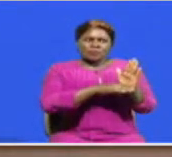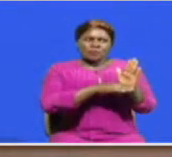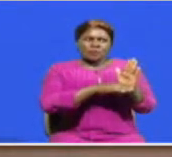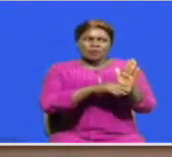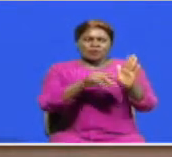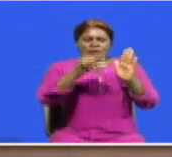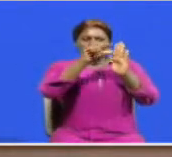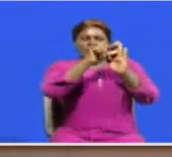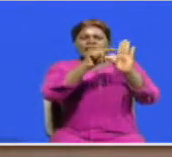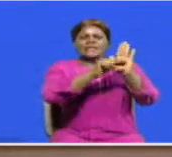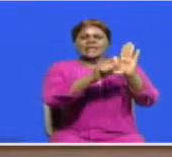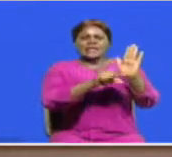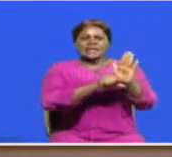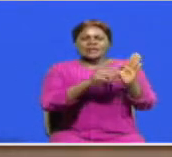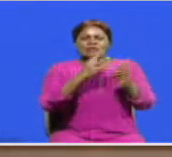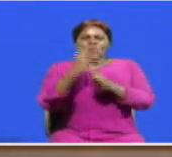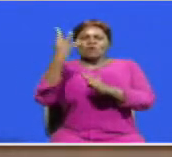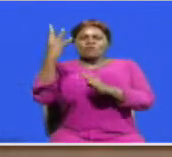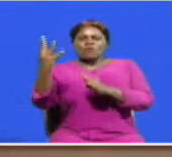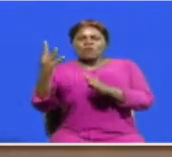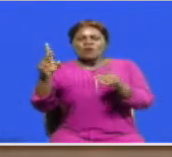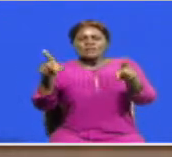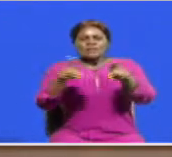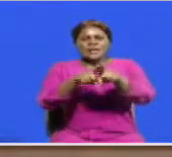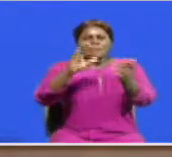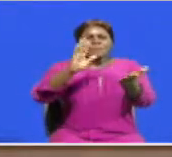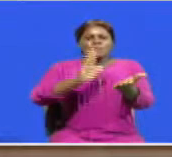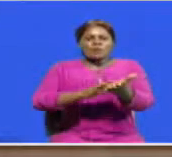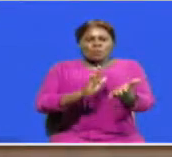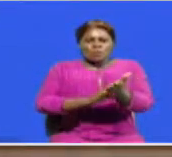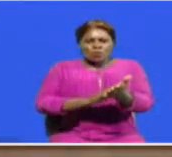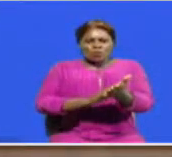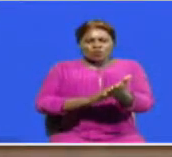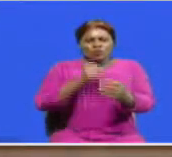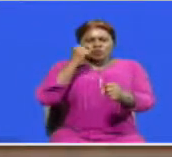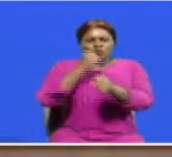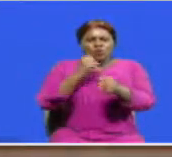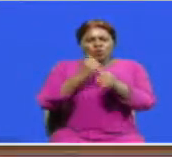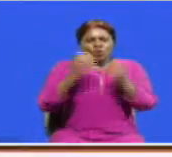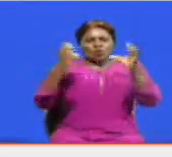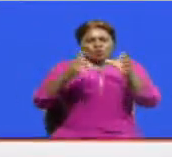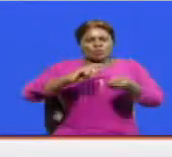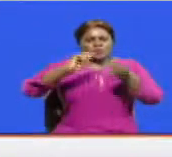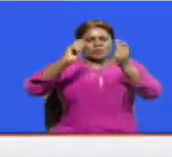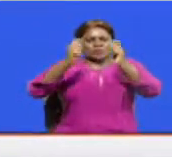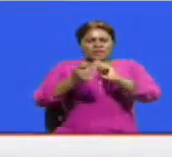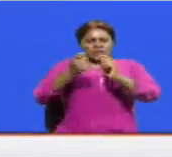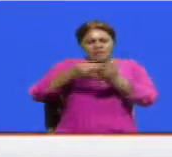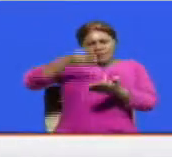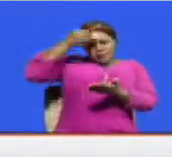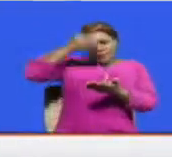alama watahiniwa wa kidato cha 4 jinsi ilivyopendekezwa na jopo kazi la mageuzi ya elimu.